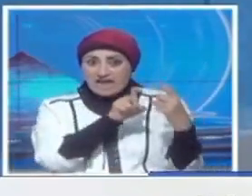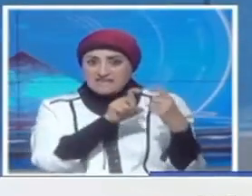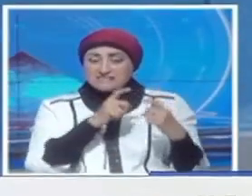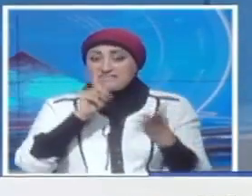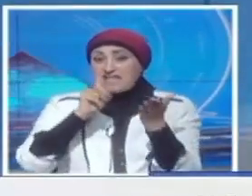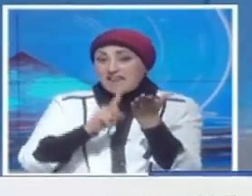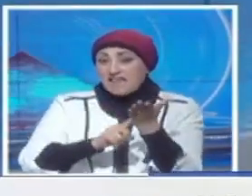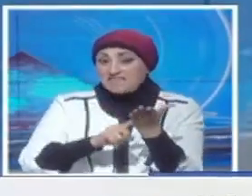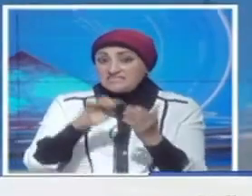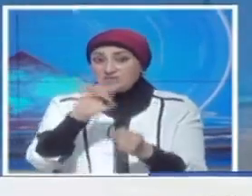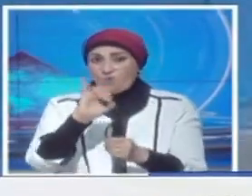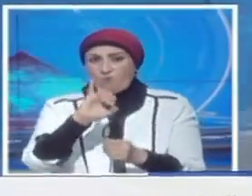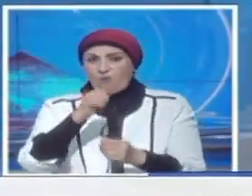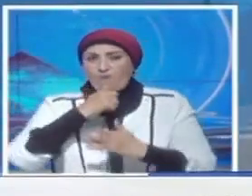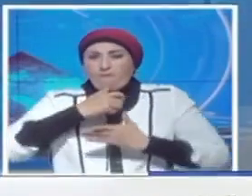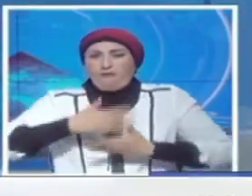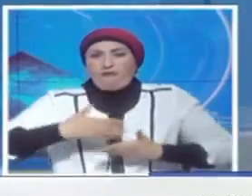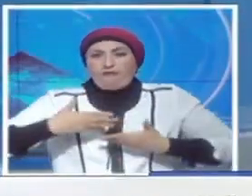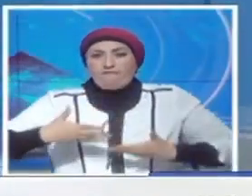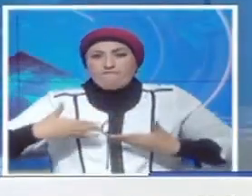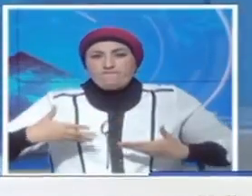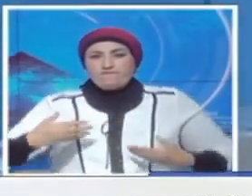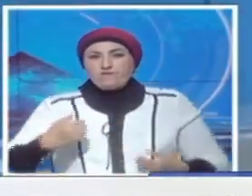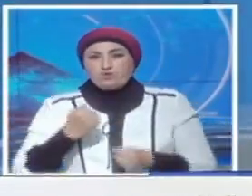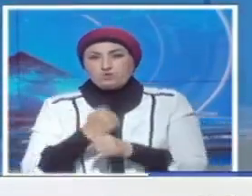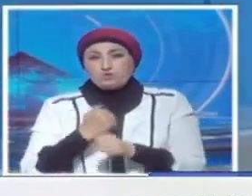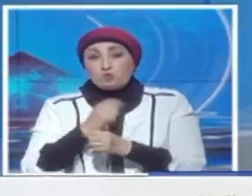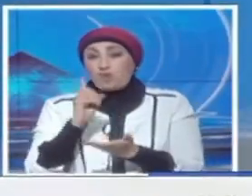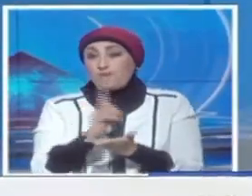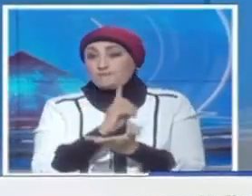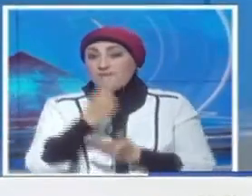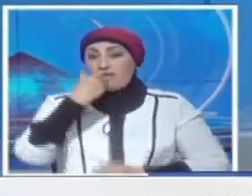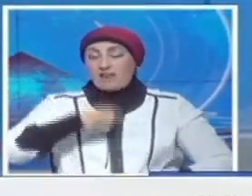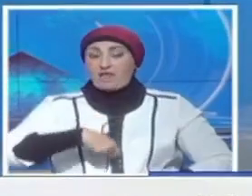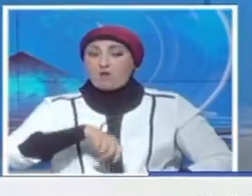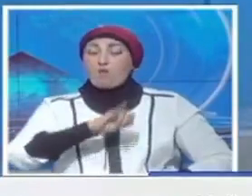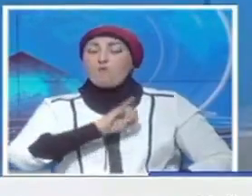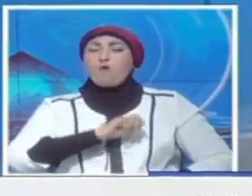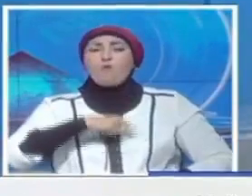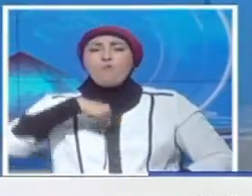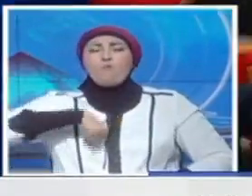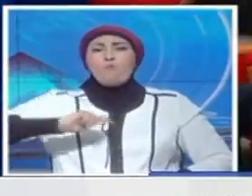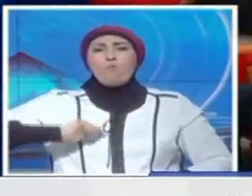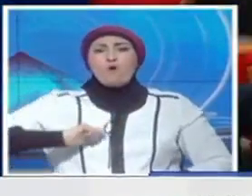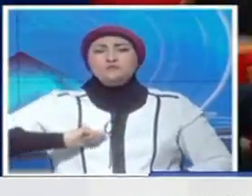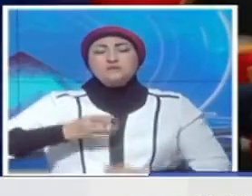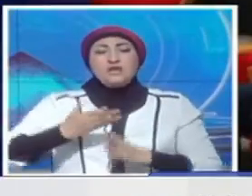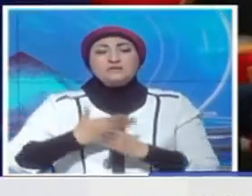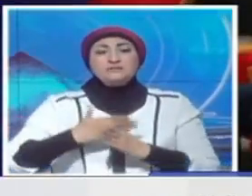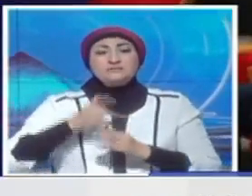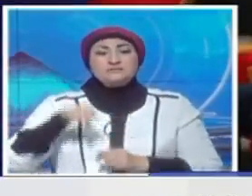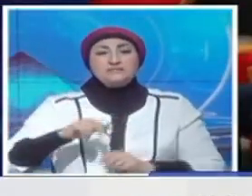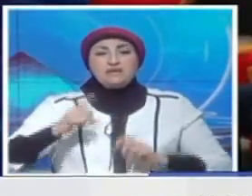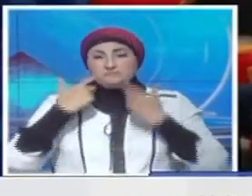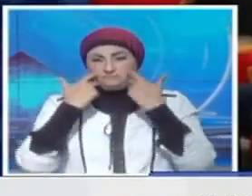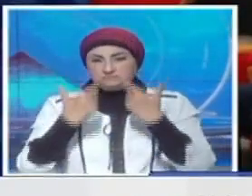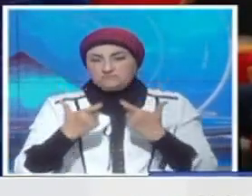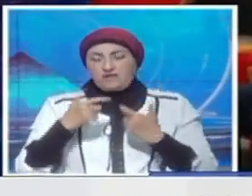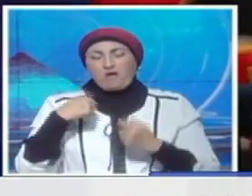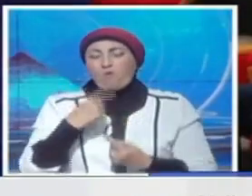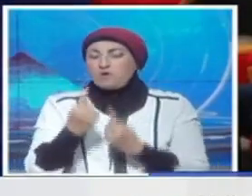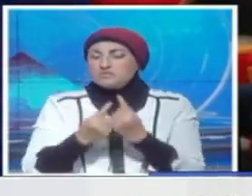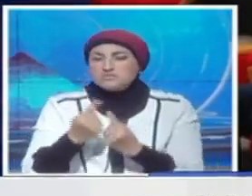تحد بضرورة تبسيط مصطلحات العمل البيئي للمواطن لمساعدته على المشاركة في عملية صون الموارد